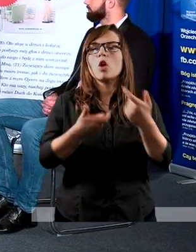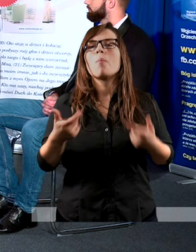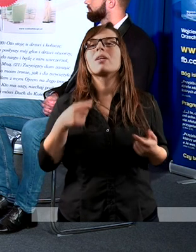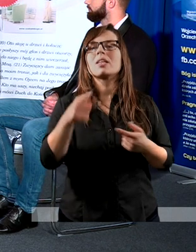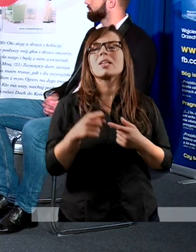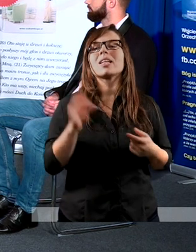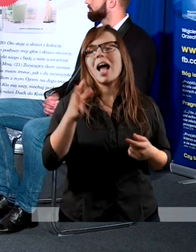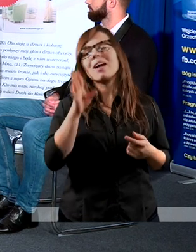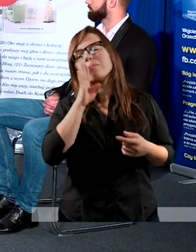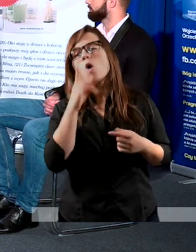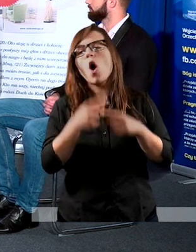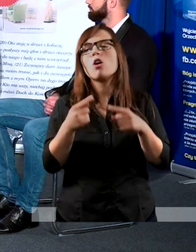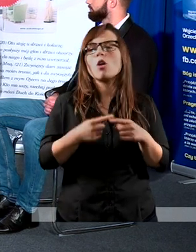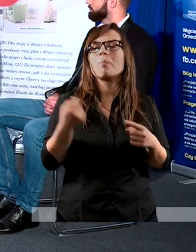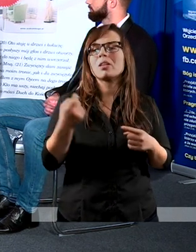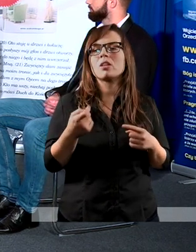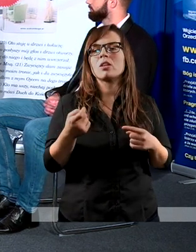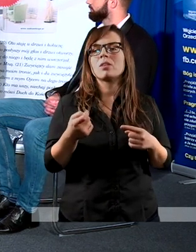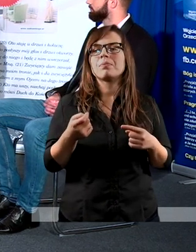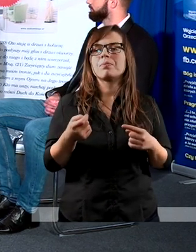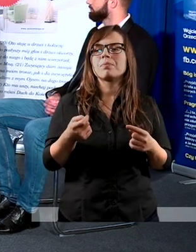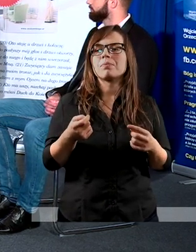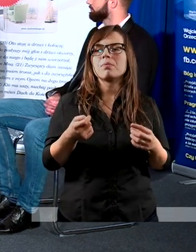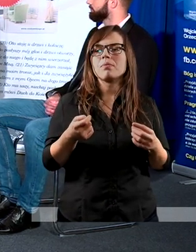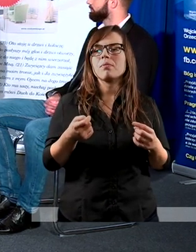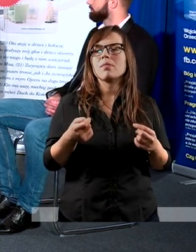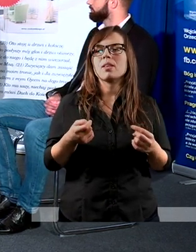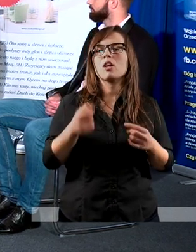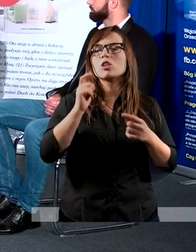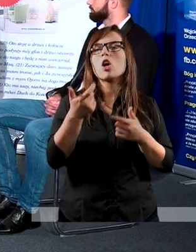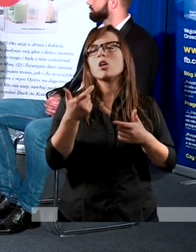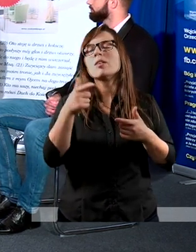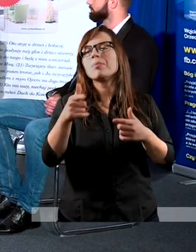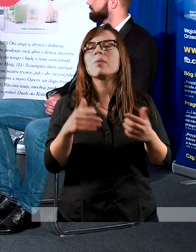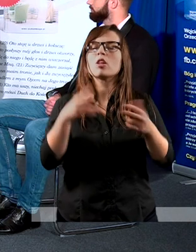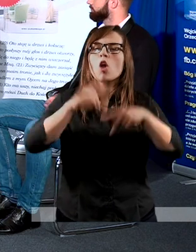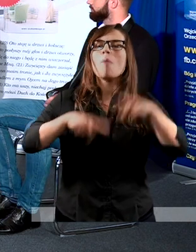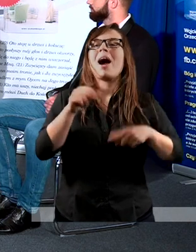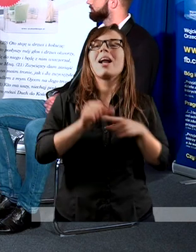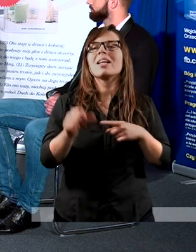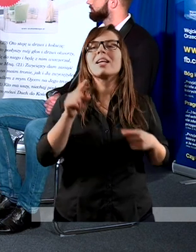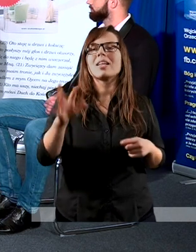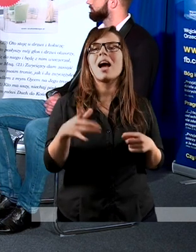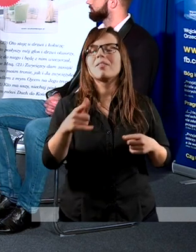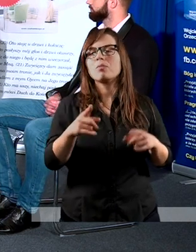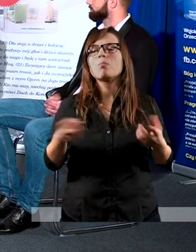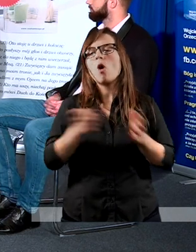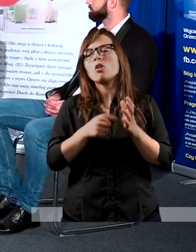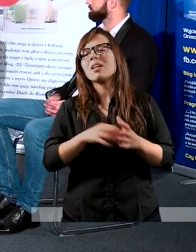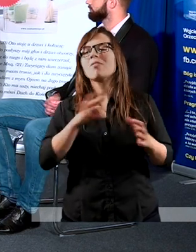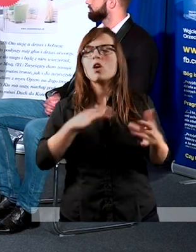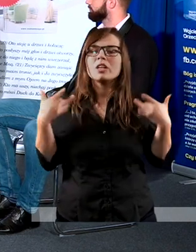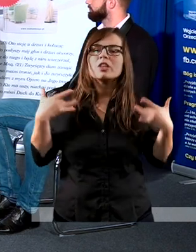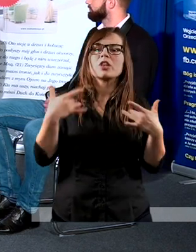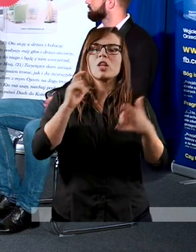tej odrobiny takiego luksusu. A to luksus, no, przynajmniej tak, normalności. Myślę, że normalność jest tutaj takim pożądanym stanem. Przynajmniej